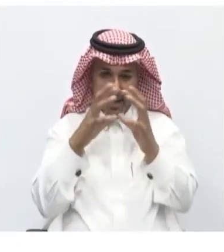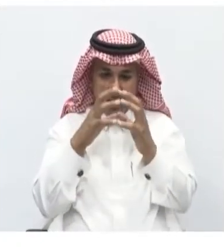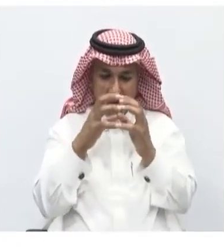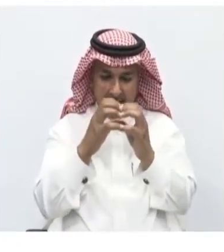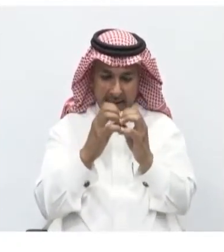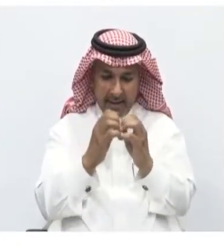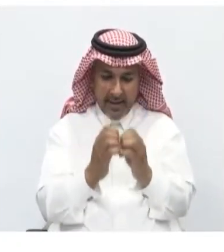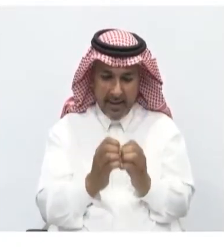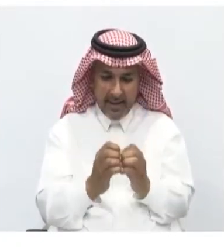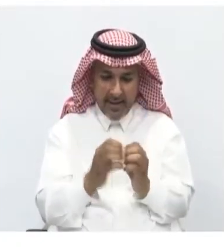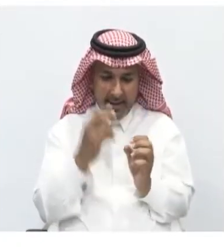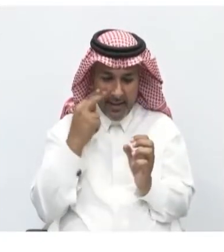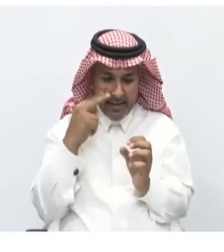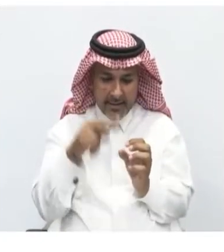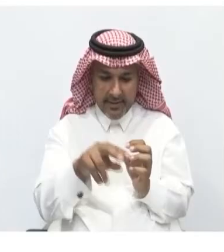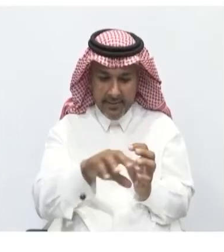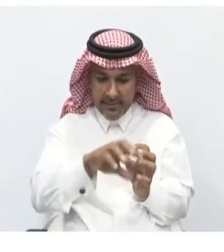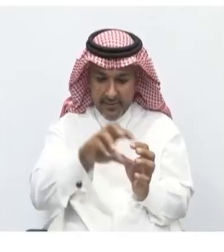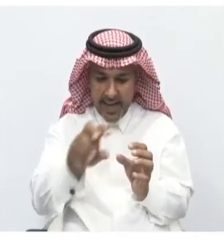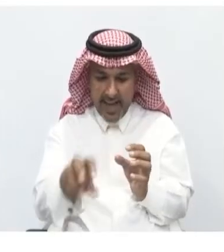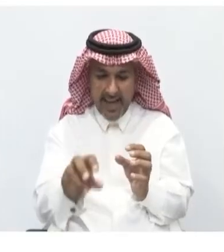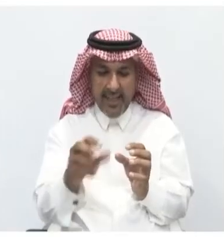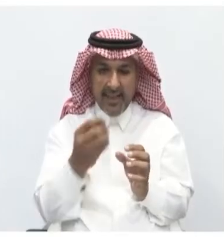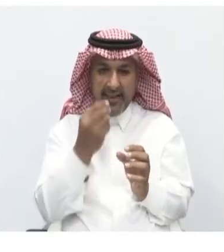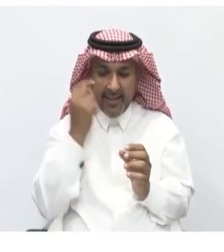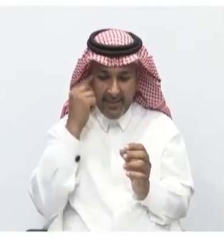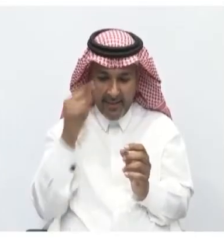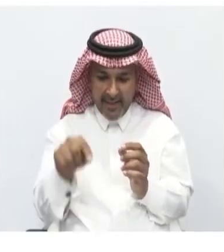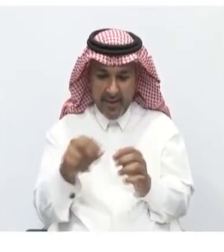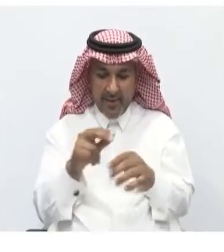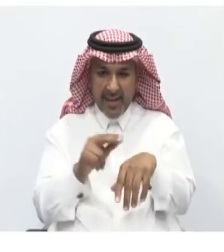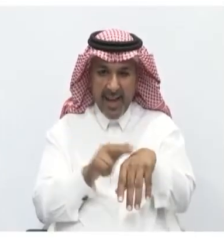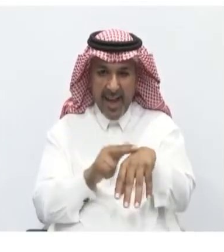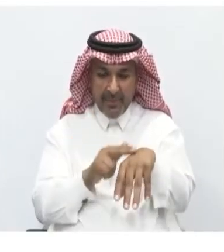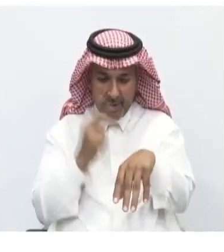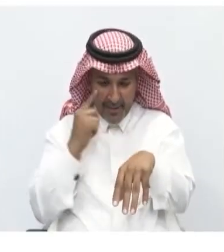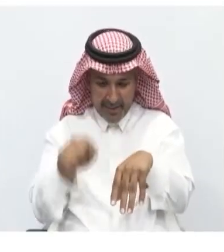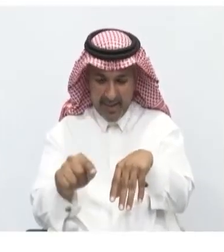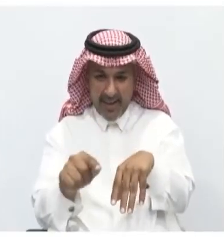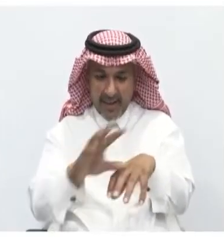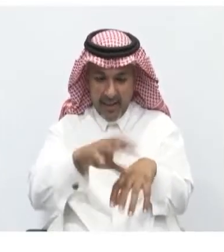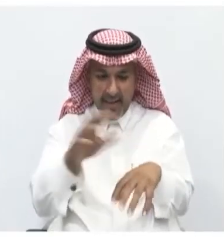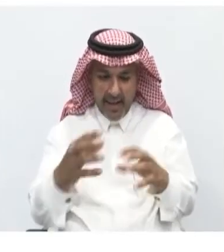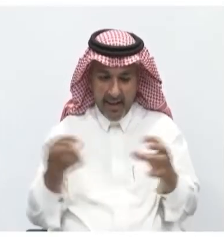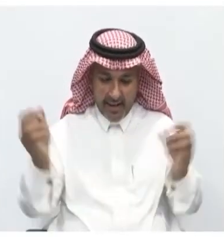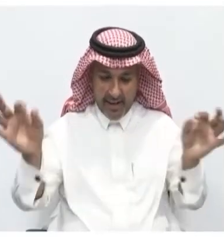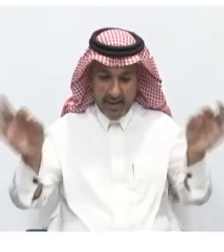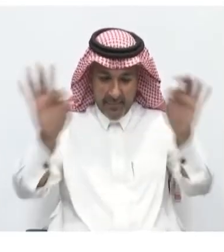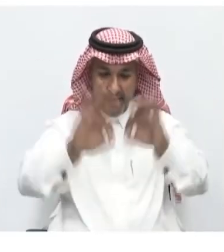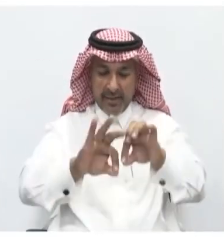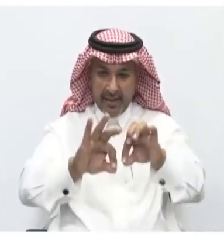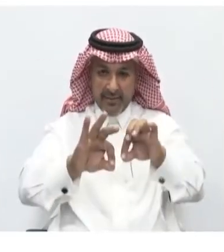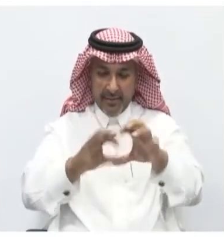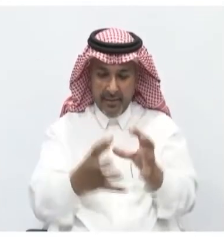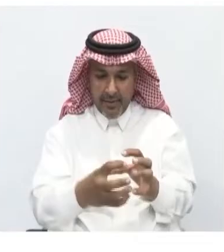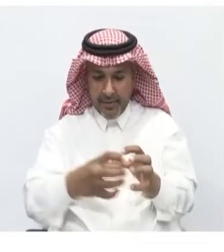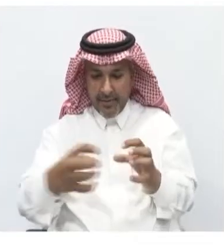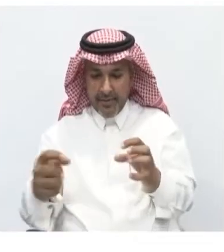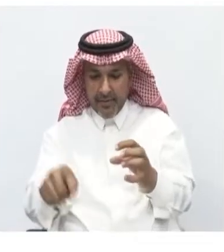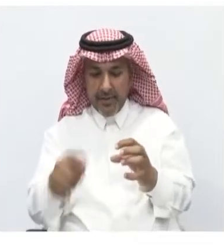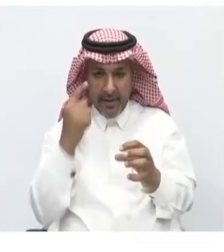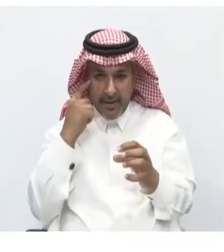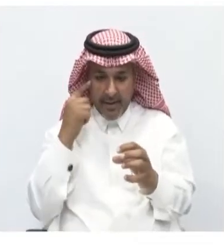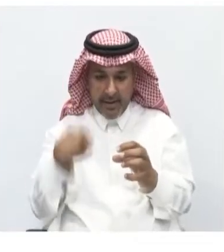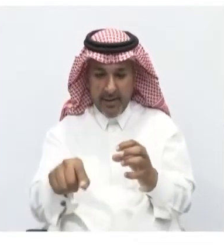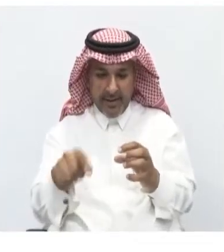هنا تفاعل مسحوق الحديد مع الاكسجين وتكوين مركب جديد اكسجين وحديد سيعطيني